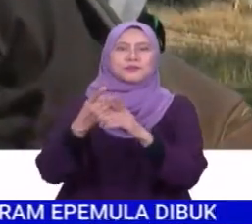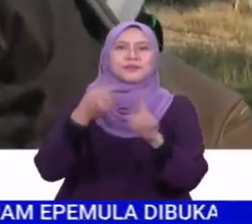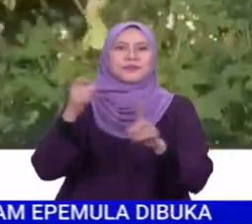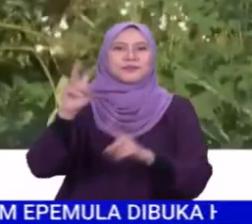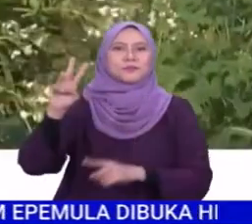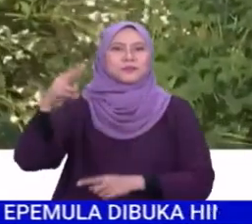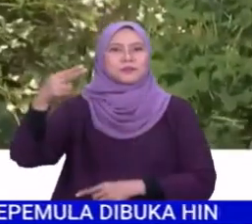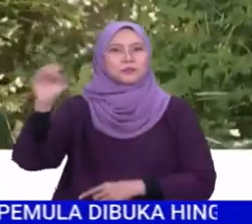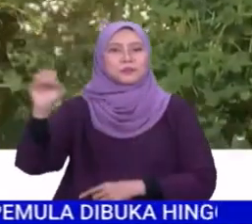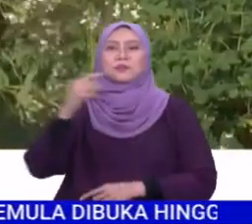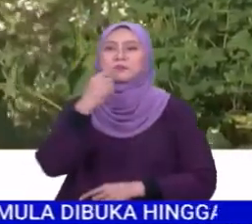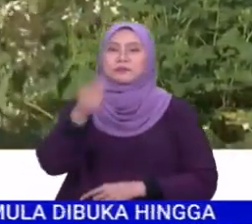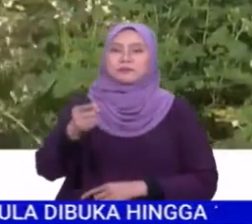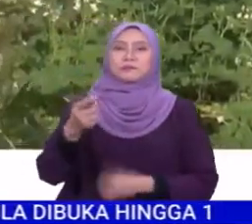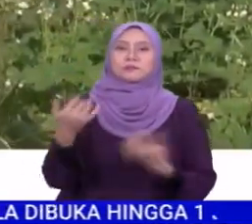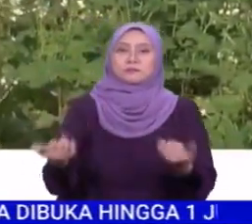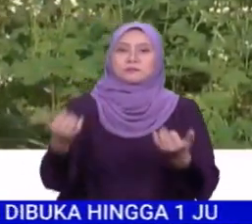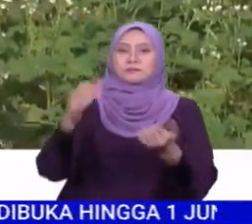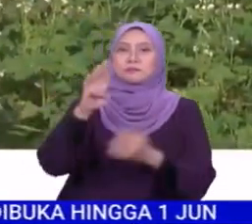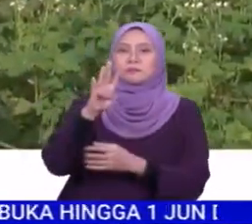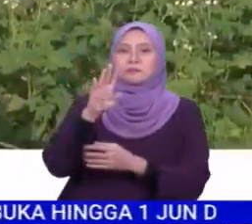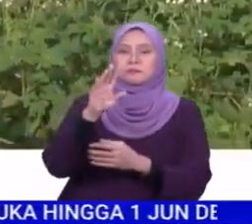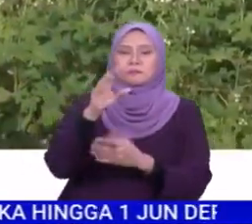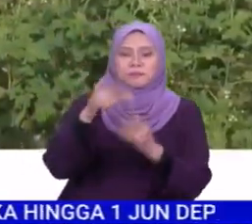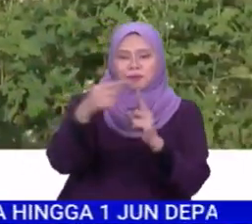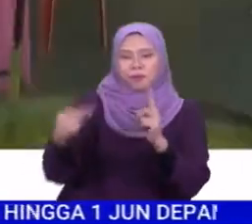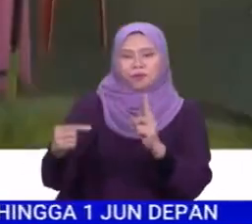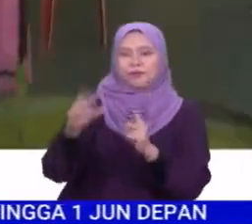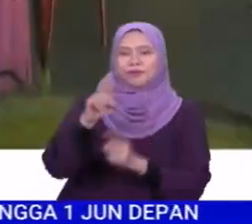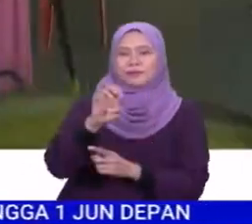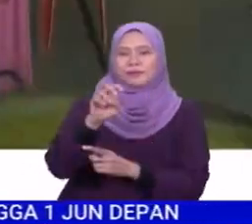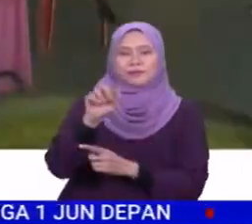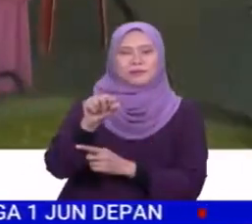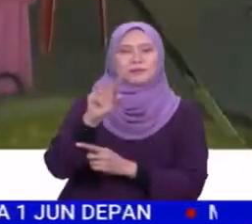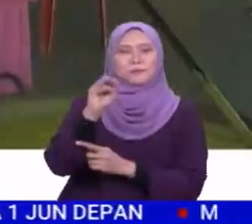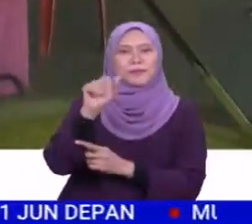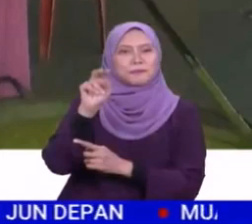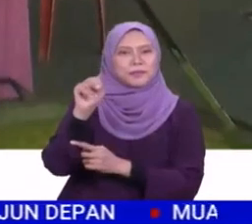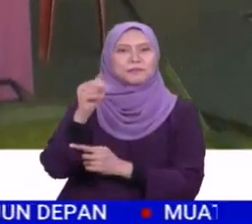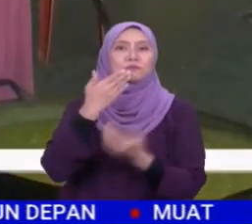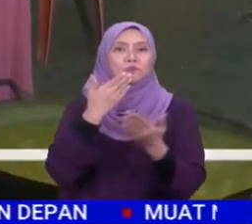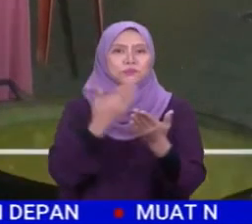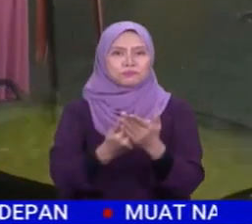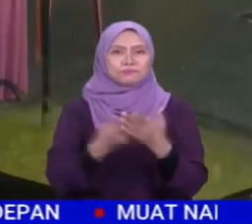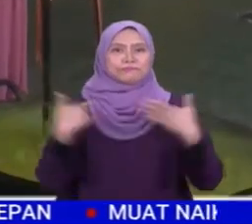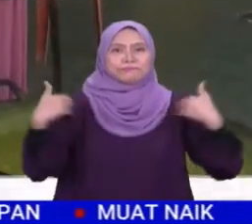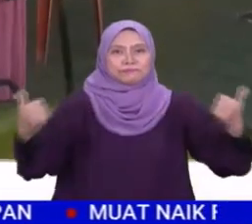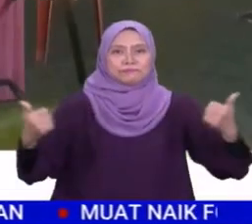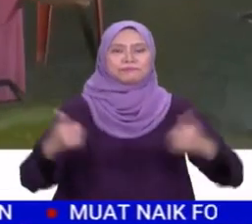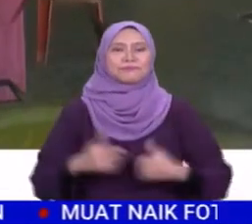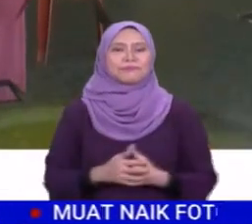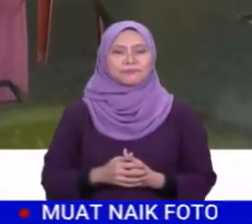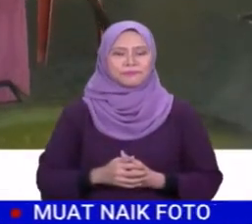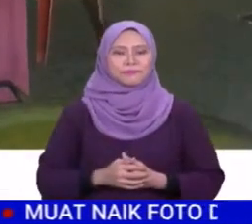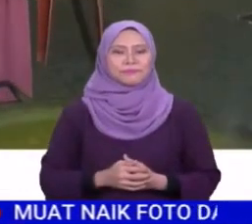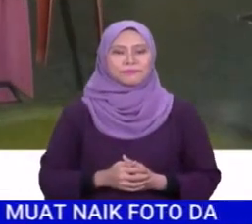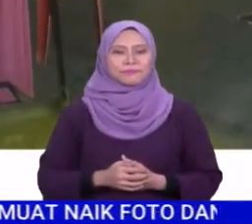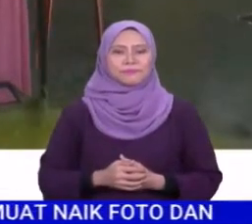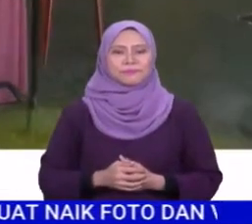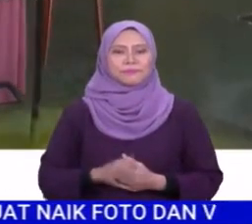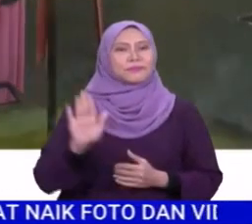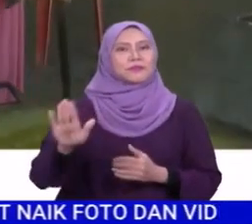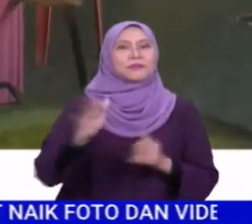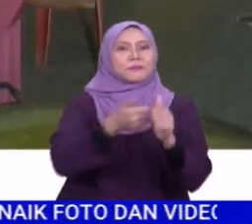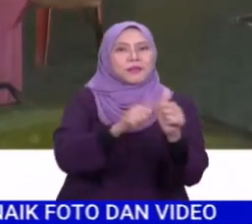Antarabangsa, rendang maman mempunyai khasiat tersendiri. Di antara khasiat rendang maman ini, ia